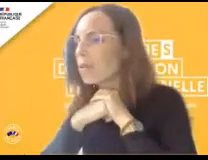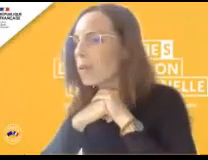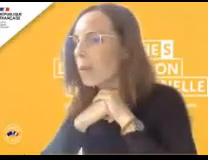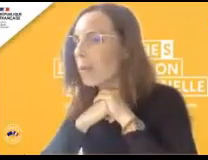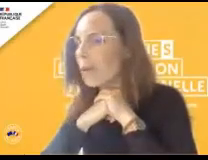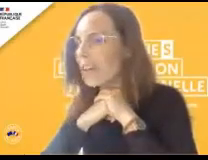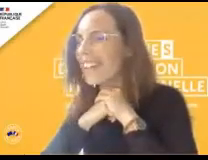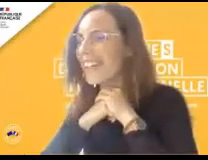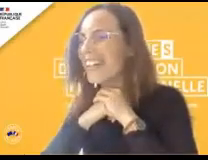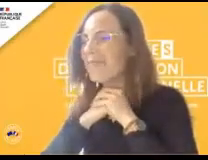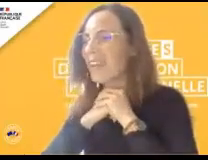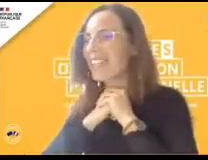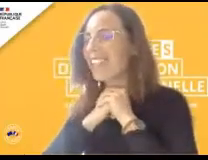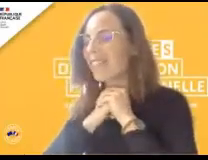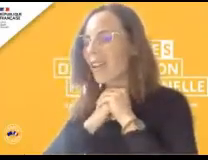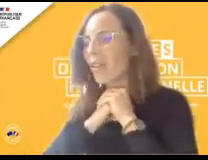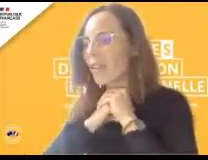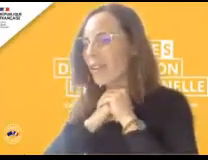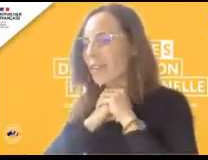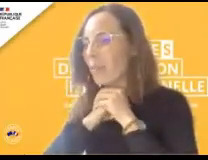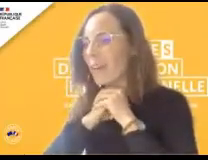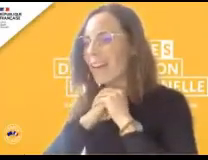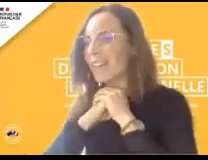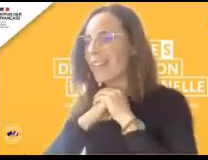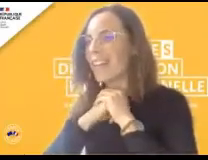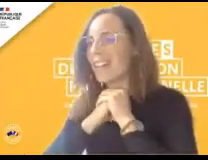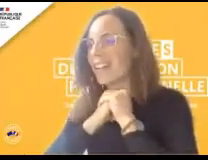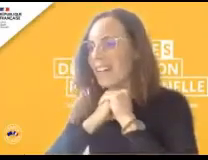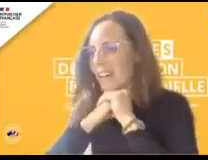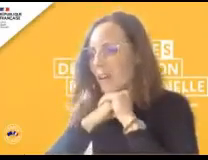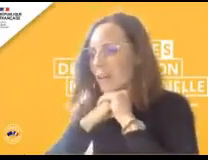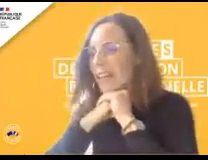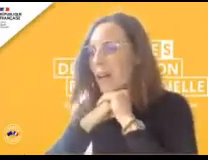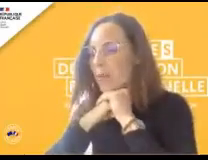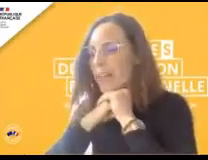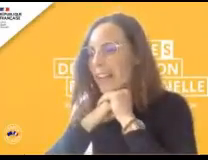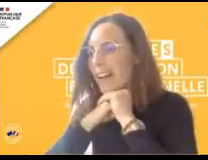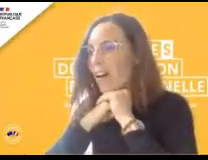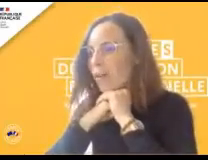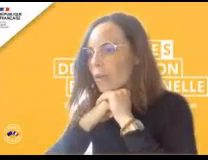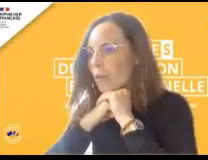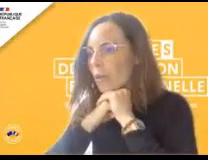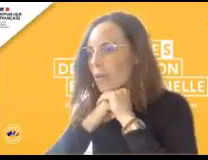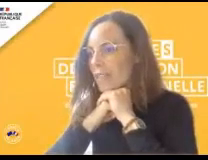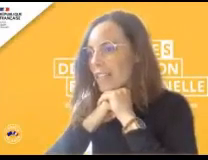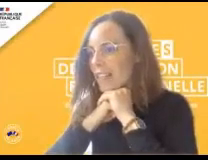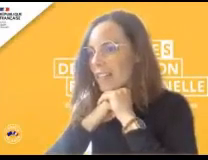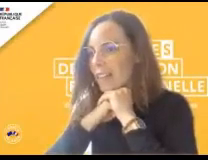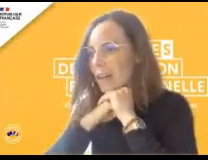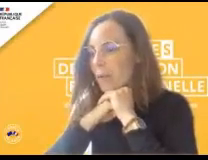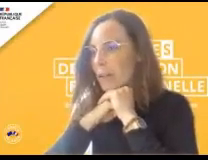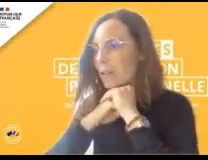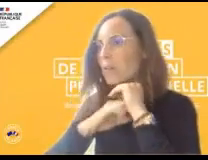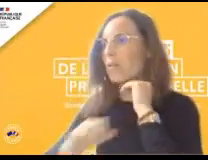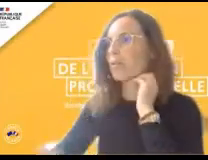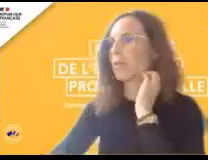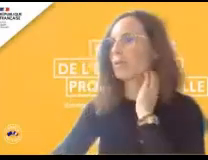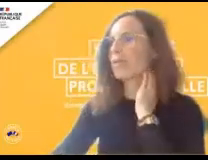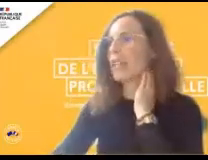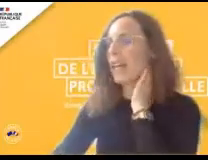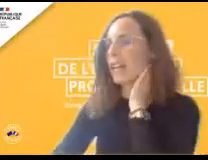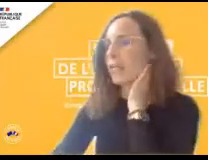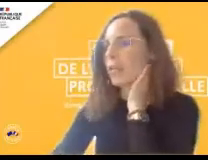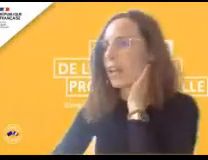pour ça qu'ils sont nombreux. Mais en équivalent temps plein, on est à peu près à 40 conseillers, à peu près, grosso